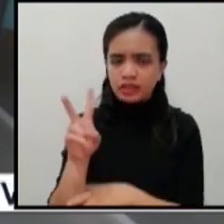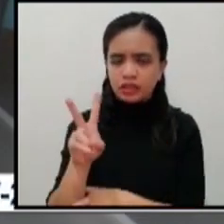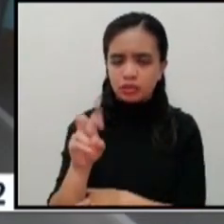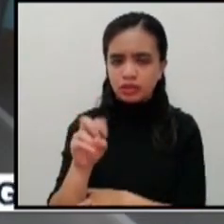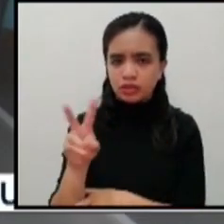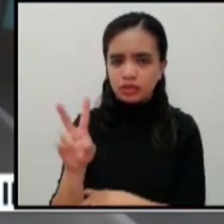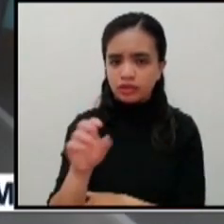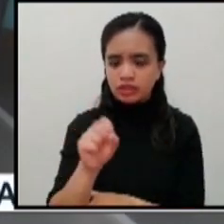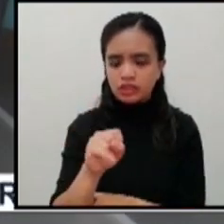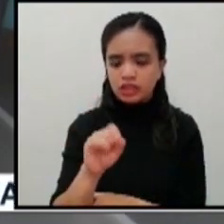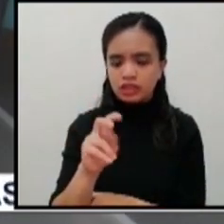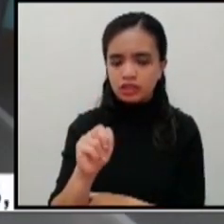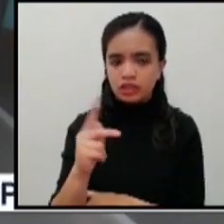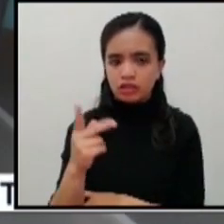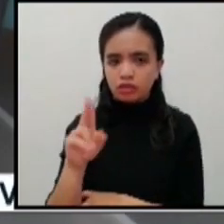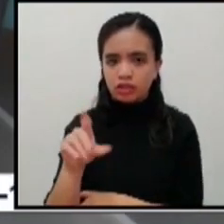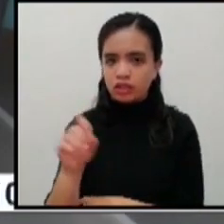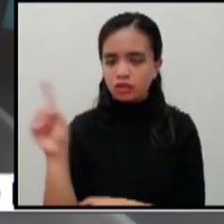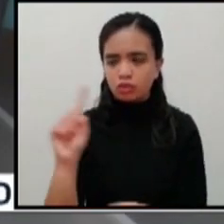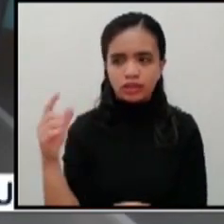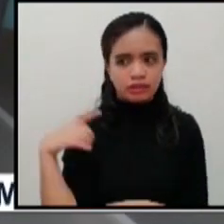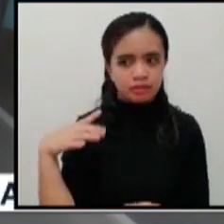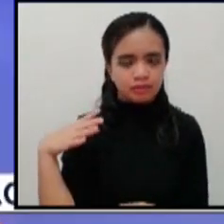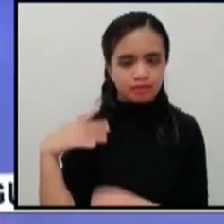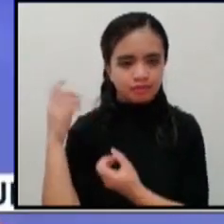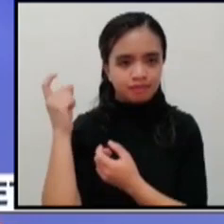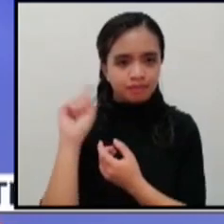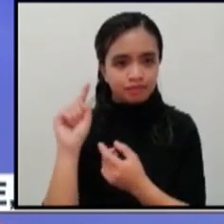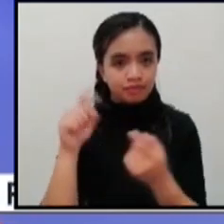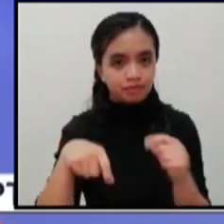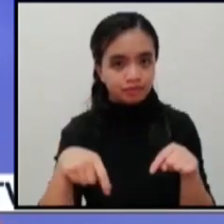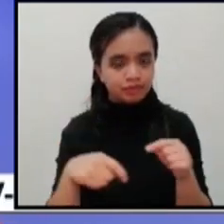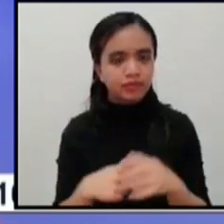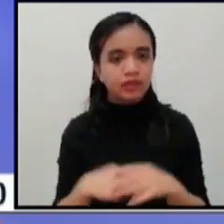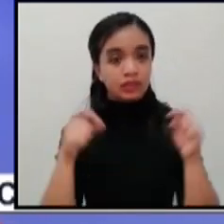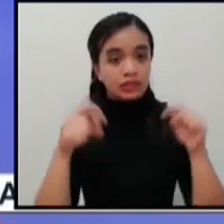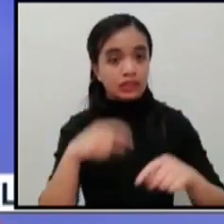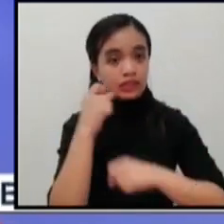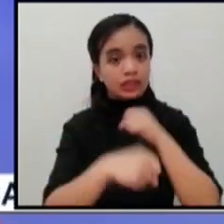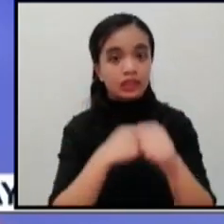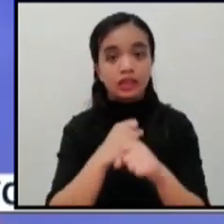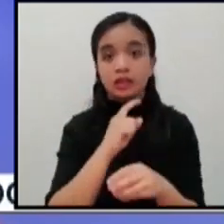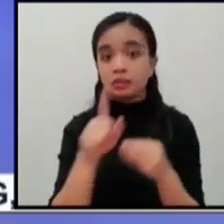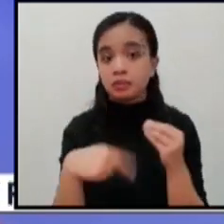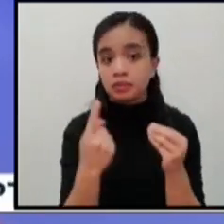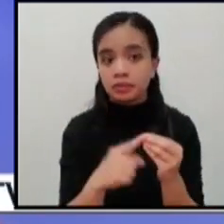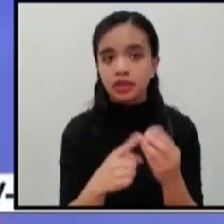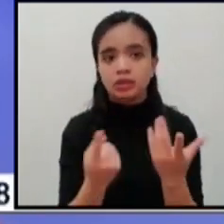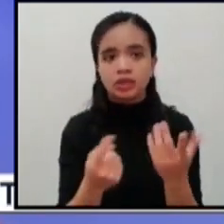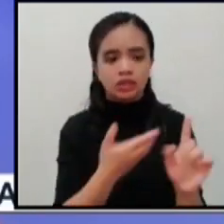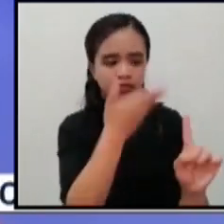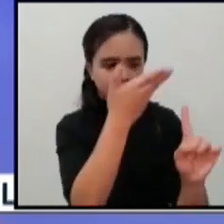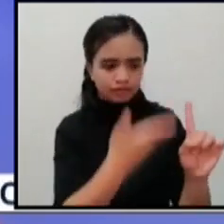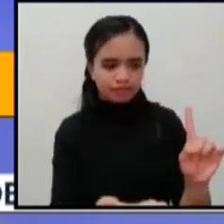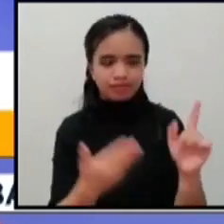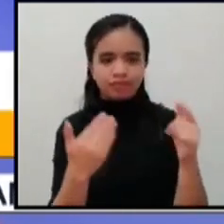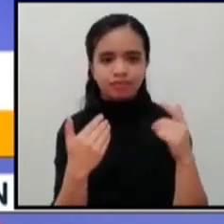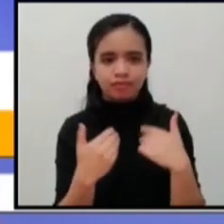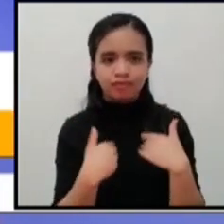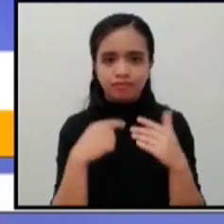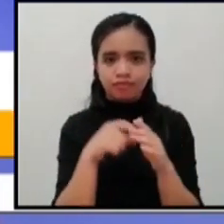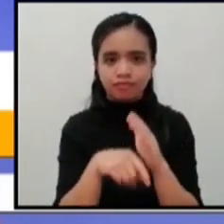dapat nilang abangan? Well, ngayong taong ito, ito ay patungkol sa isang deboto ng Poong Nazareno at ang